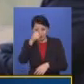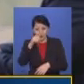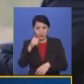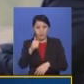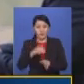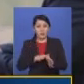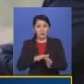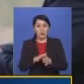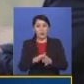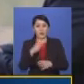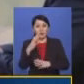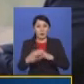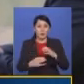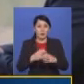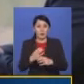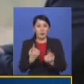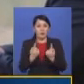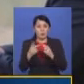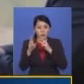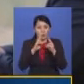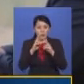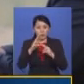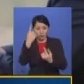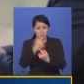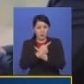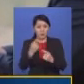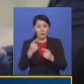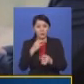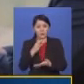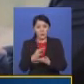жылдық аясында өткізілген халықаралық ірі жиындар жөнінде толық ақпарат берілді.